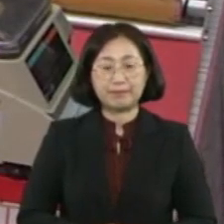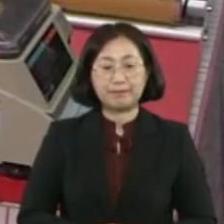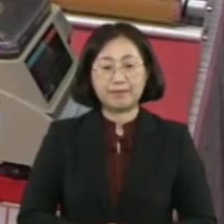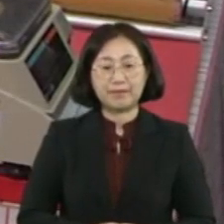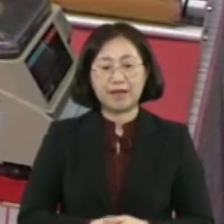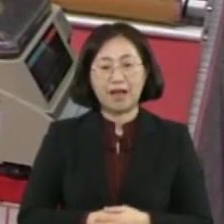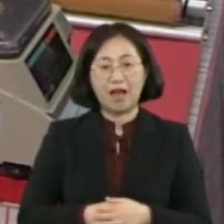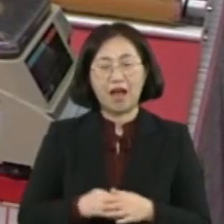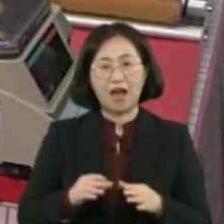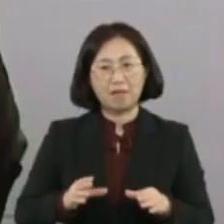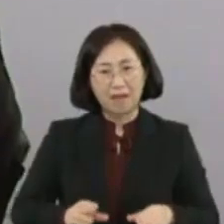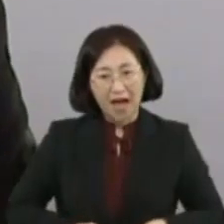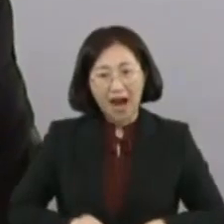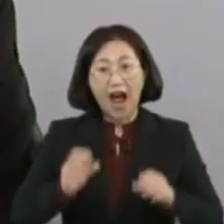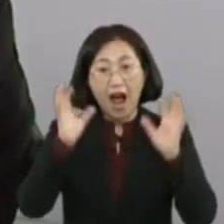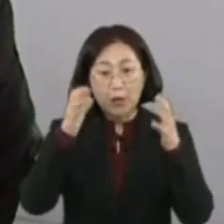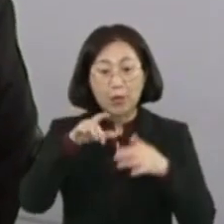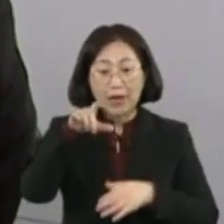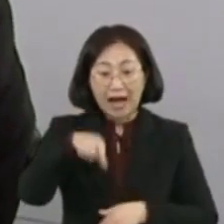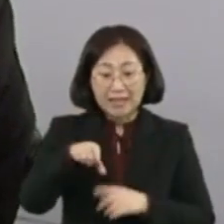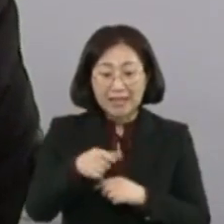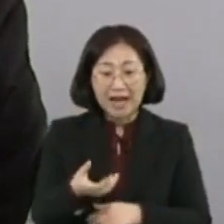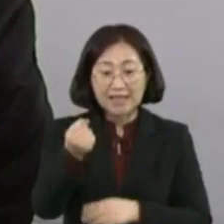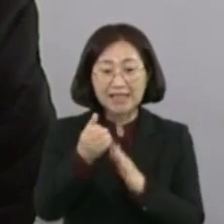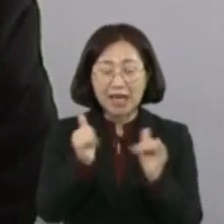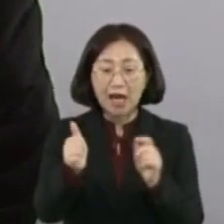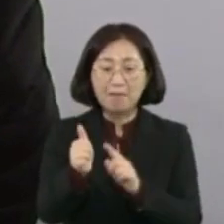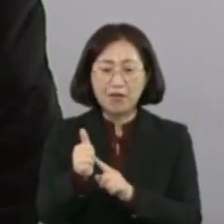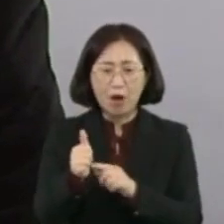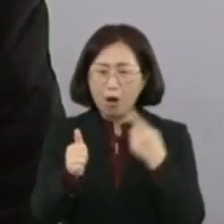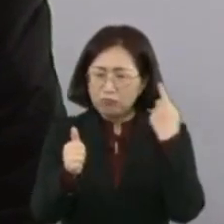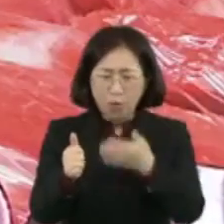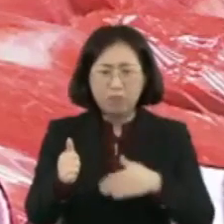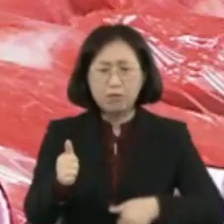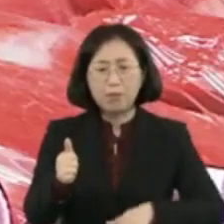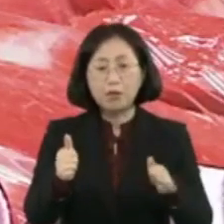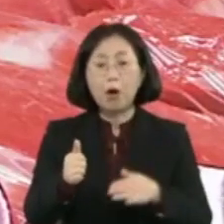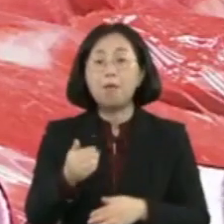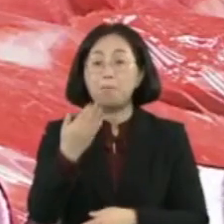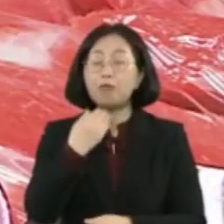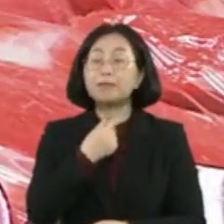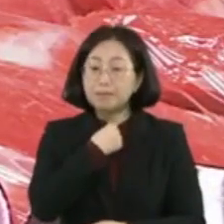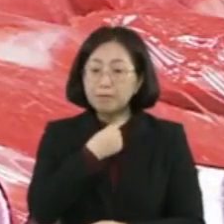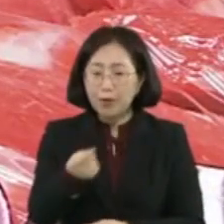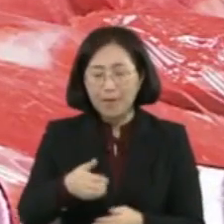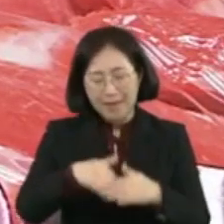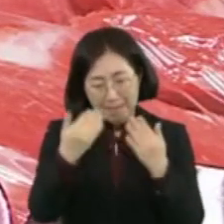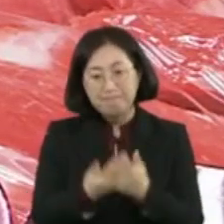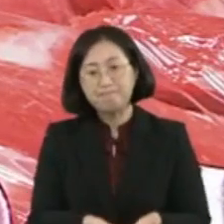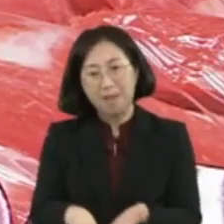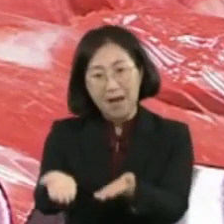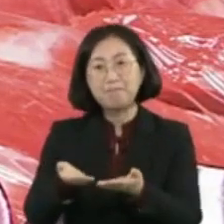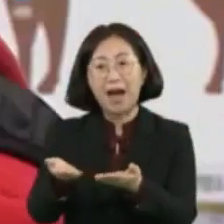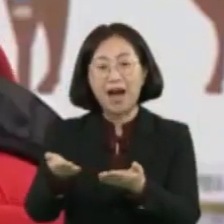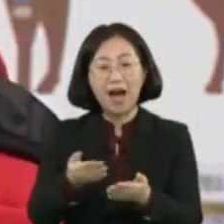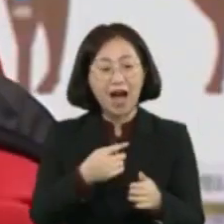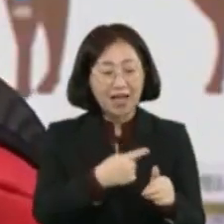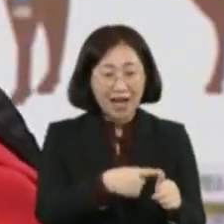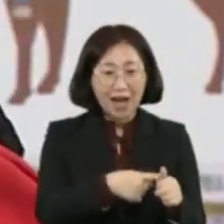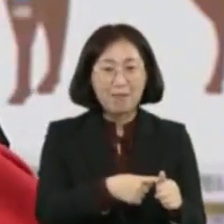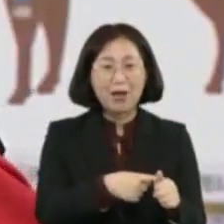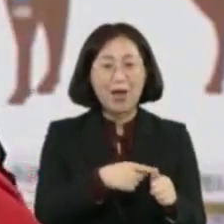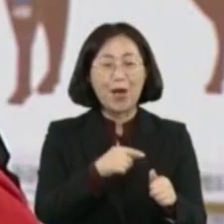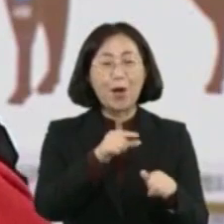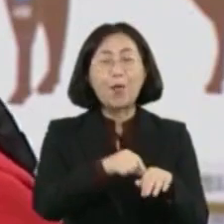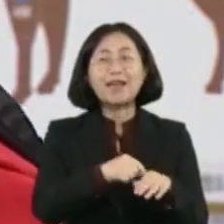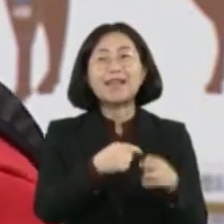결식 우려가 있는 급식카드 소지 아동에게는 묻지도 따지지도 않고 먹고 싶은 만큼의 고기를 제공해 별명이 고기